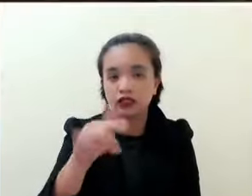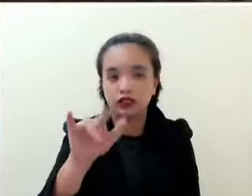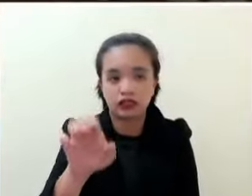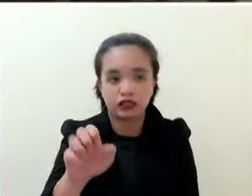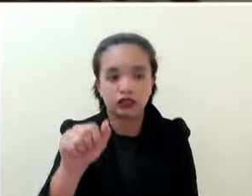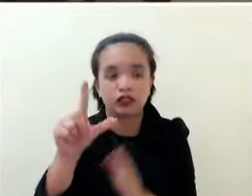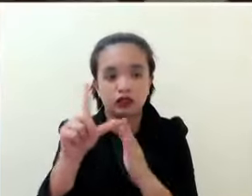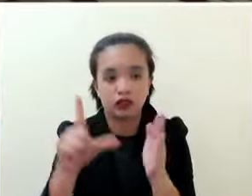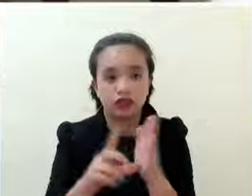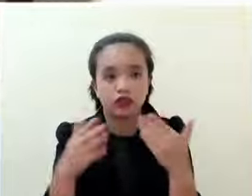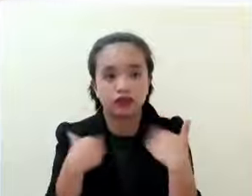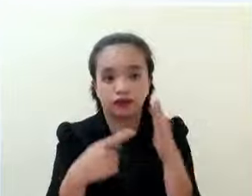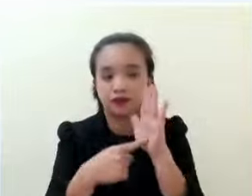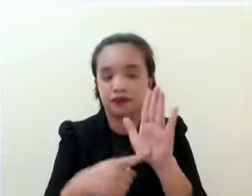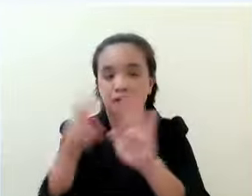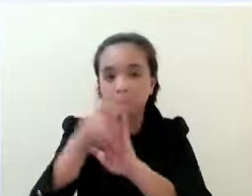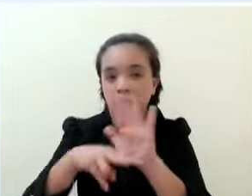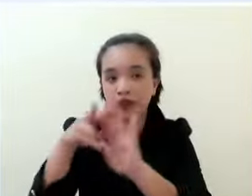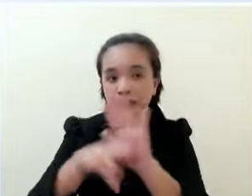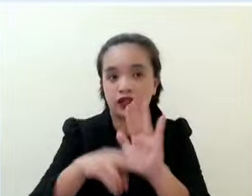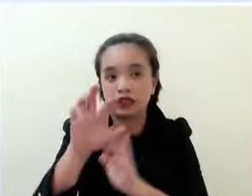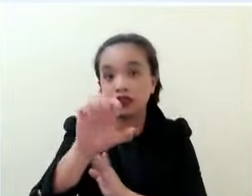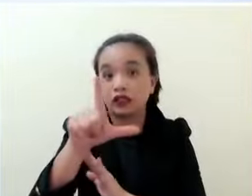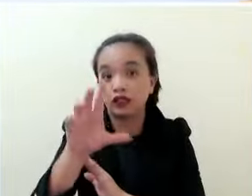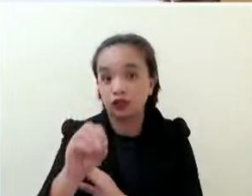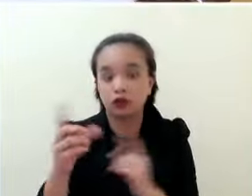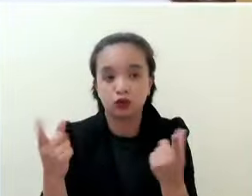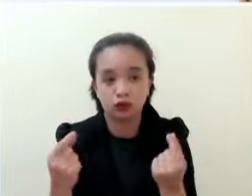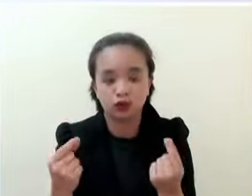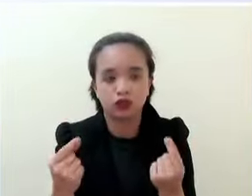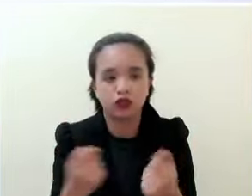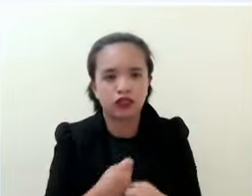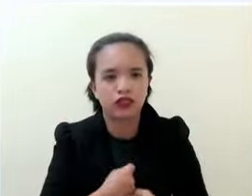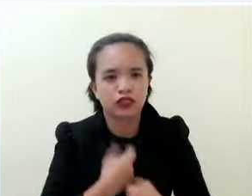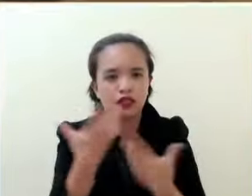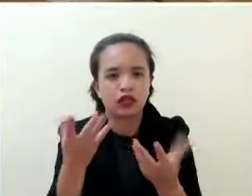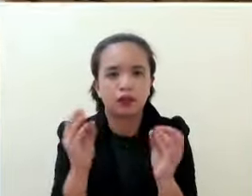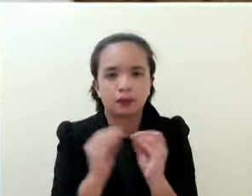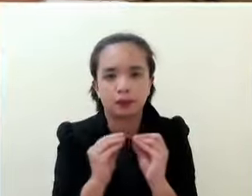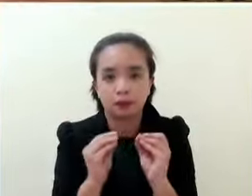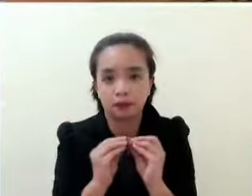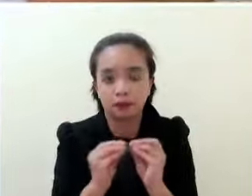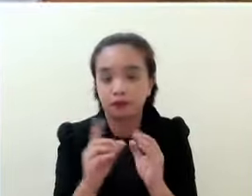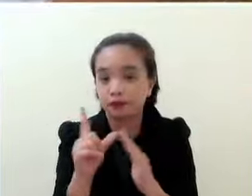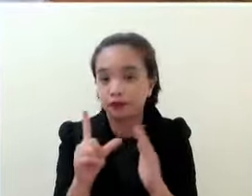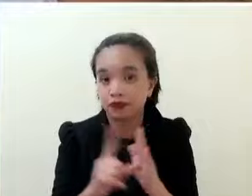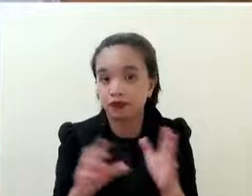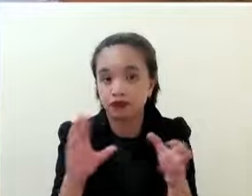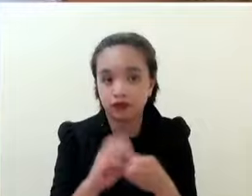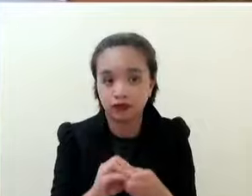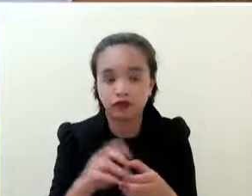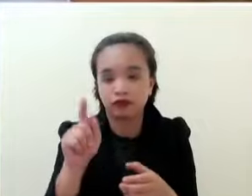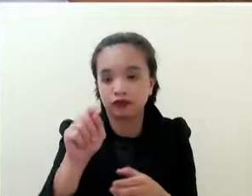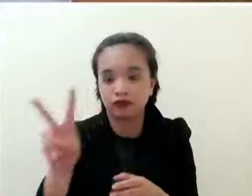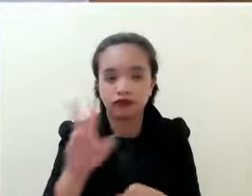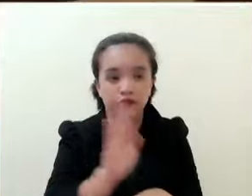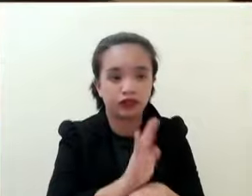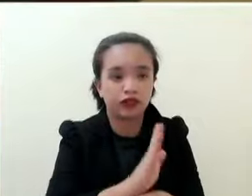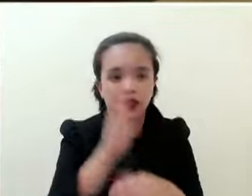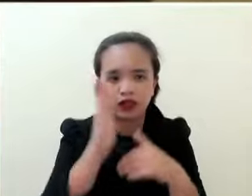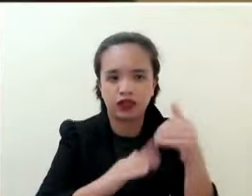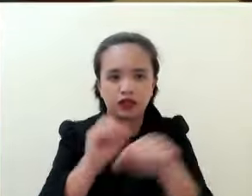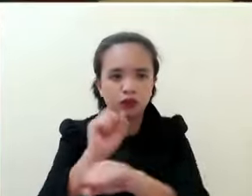ang veteranong aktor na si Leo Martinez na idinaing na tila mas kampi pa ang batas sa producers at network kaysa sa mga